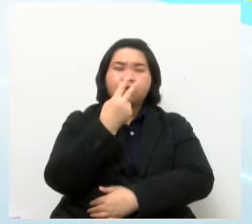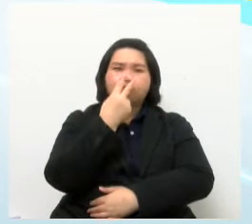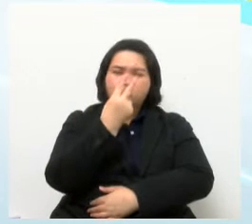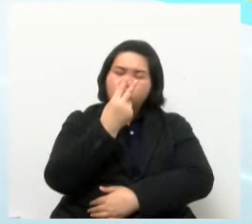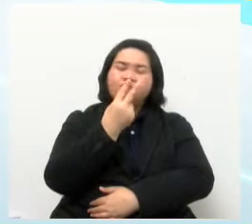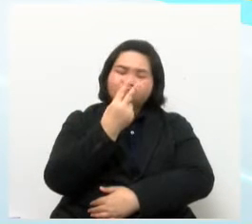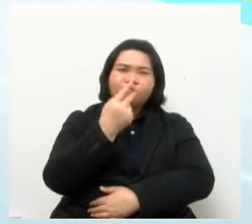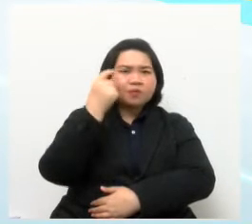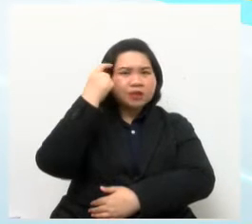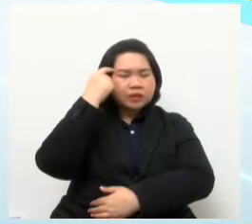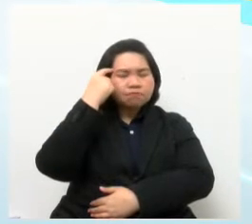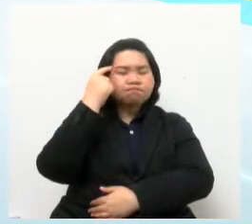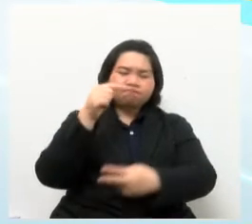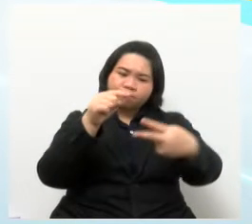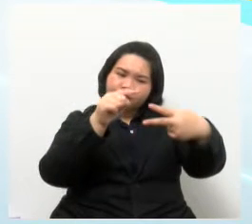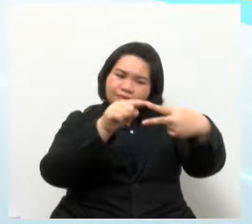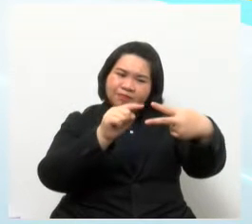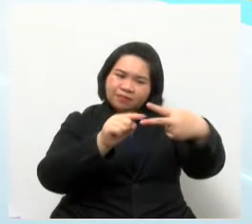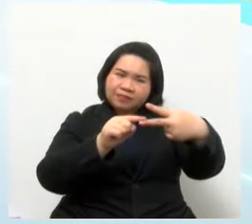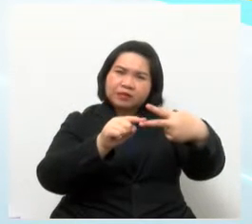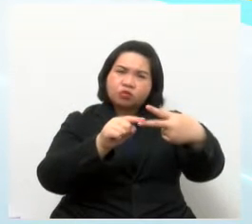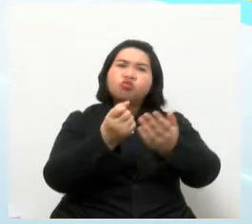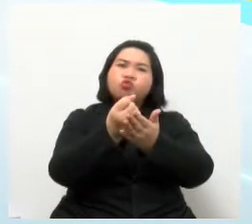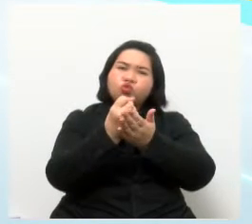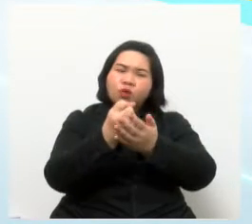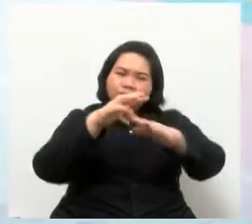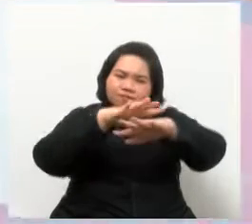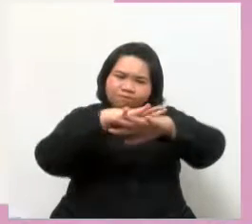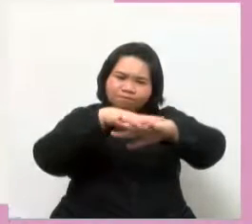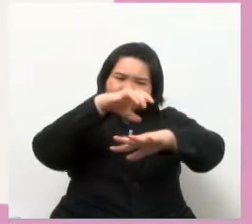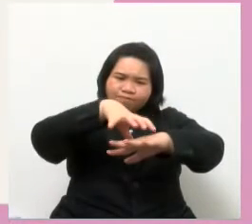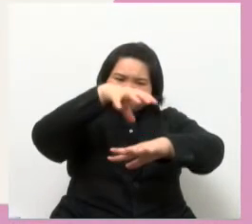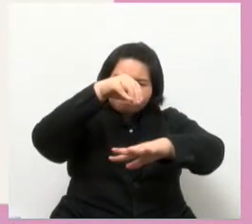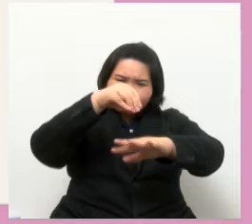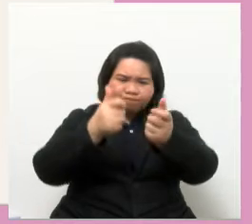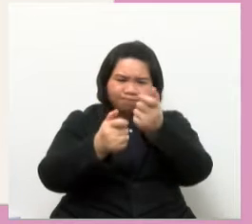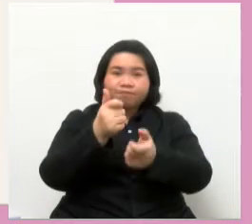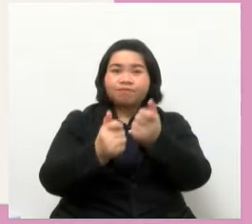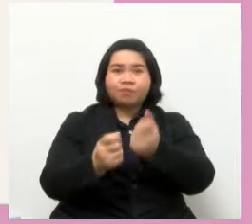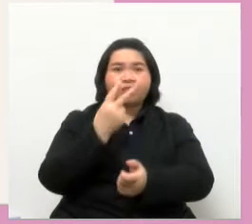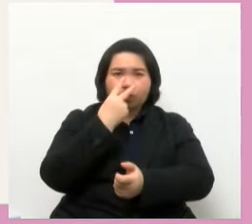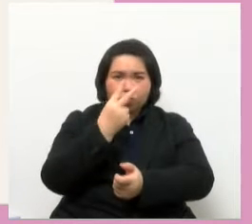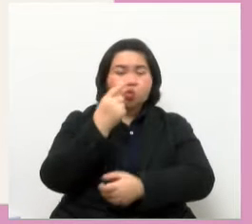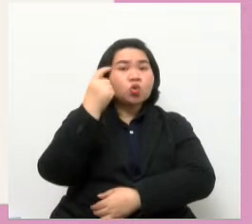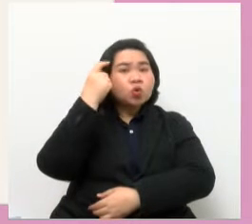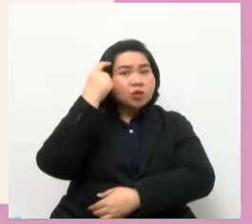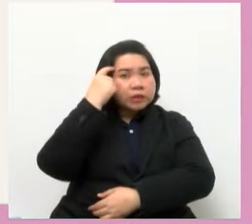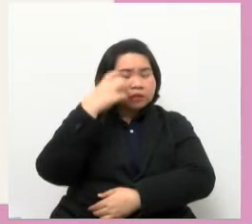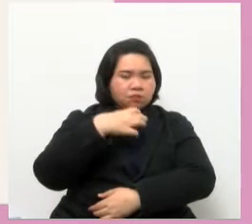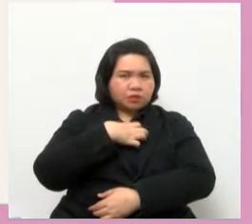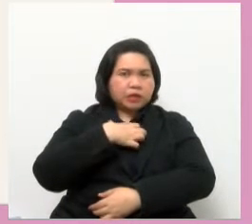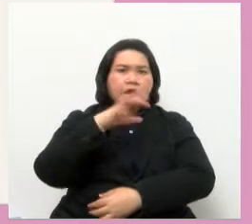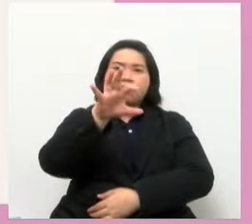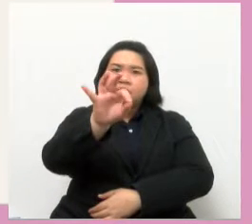การสร้างความสำเร็จของรายการเรานะคะตอนนี้สแกน QR code ที่ขึ้นอยู่บนหน้าจอนะคะเพื่อที่จะร่วมกันในการแสดงความคิดเห็นแล้ว